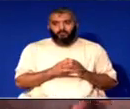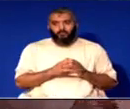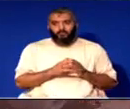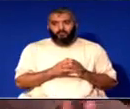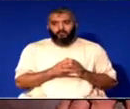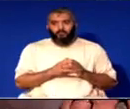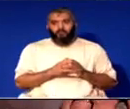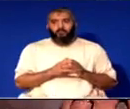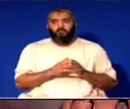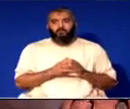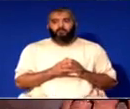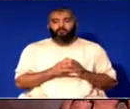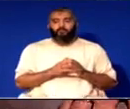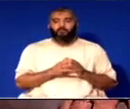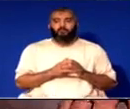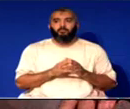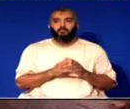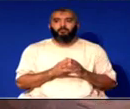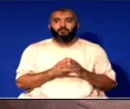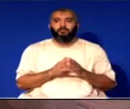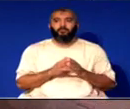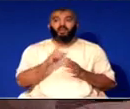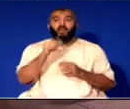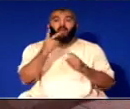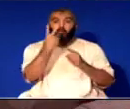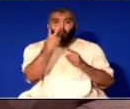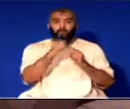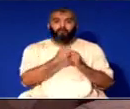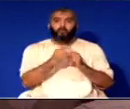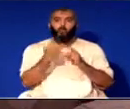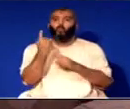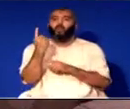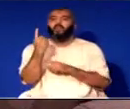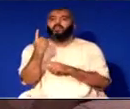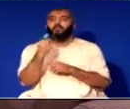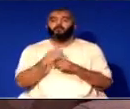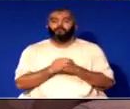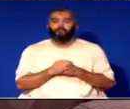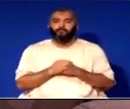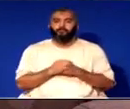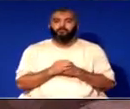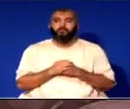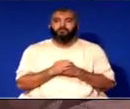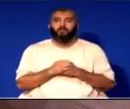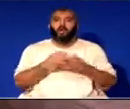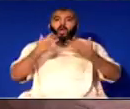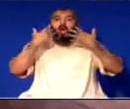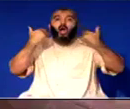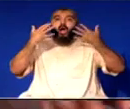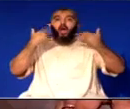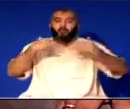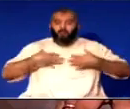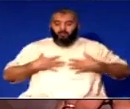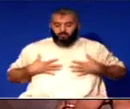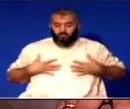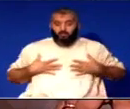تاع الربو مرض اللازم. هناك وحدة تفتح وهي عبارة عن هواء وتروح